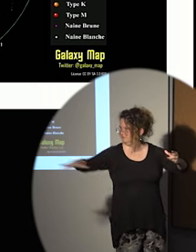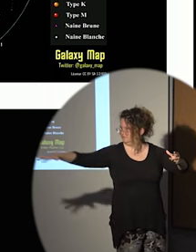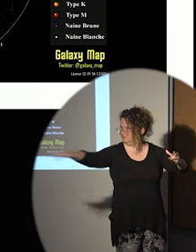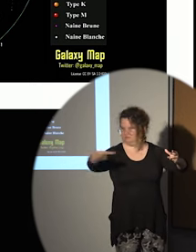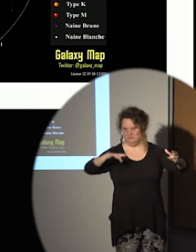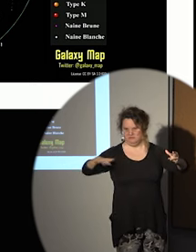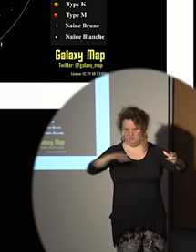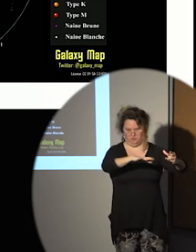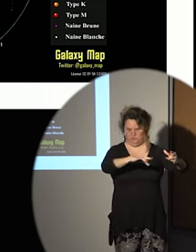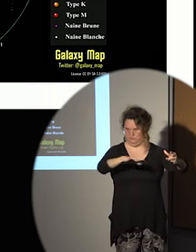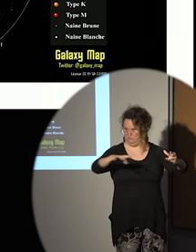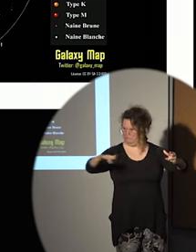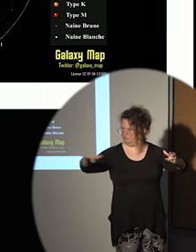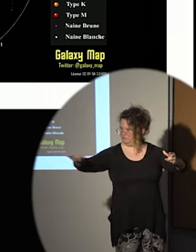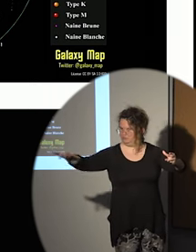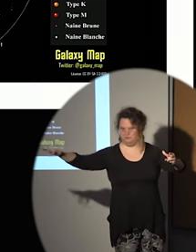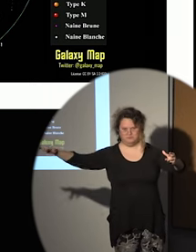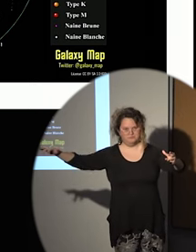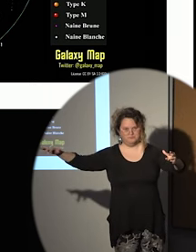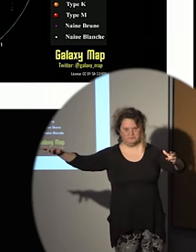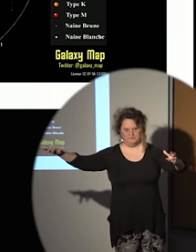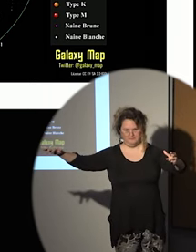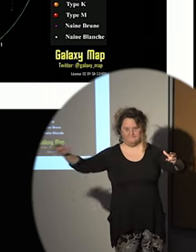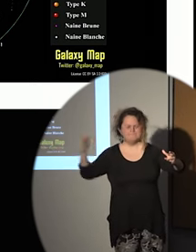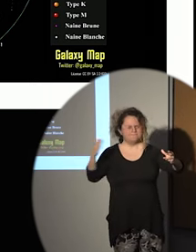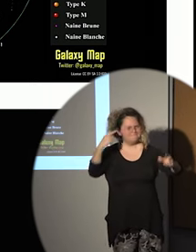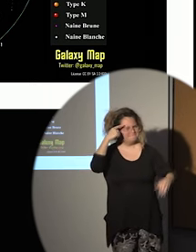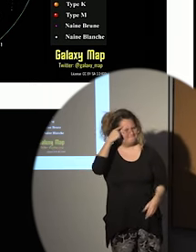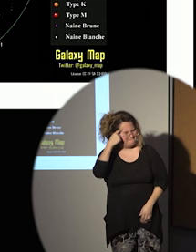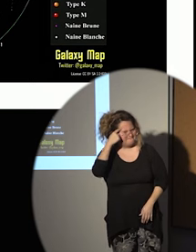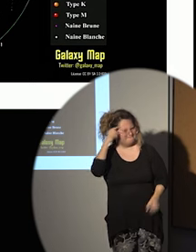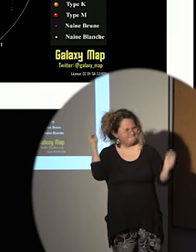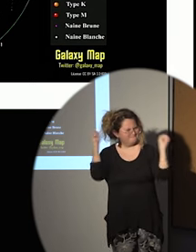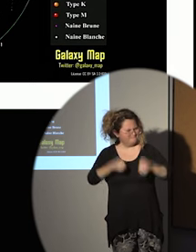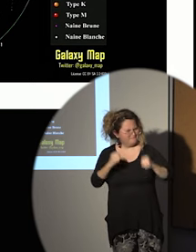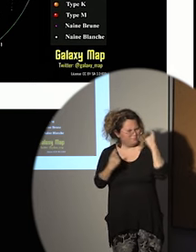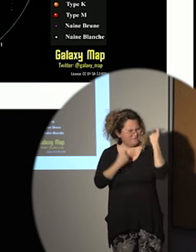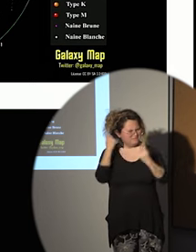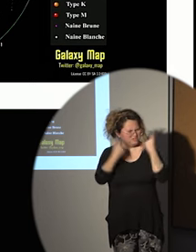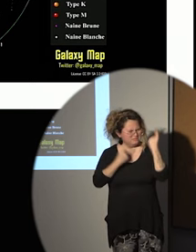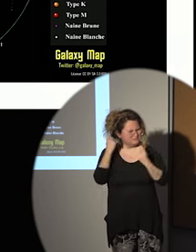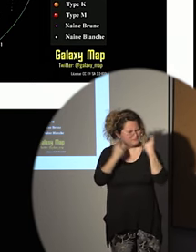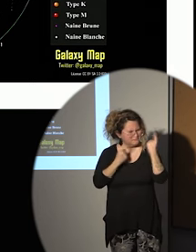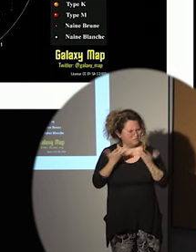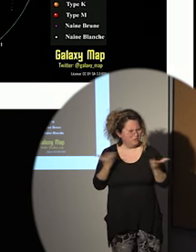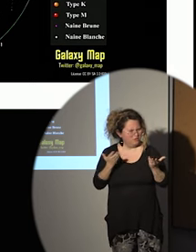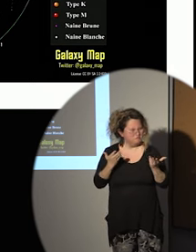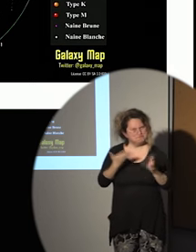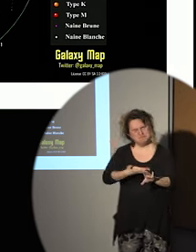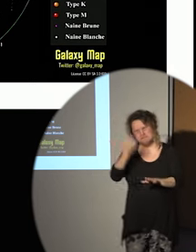On peut se poser évidemment la question, c'est depuis les années, la fin des années